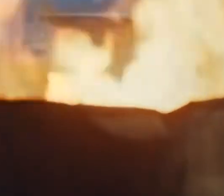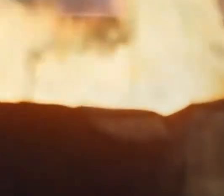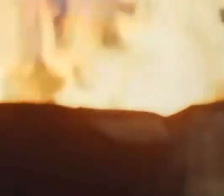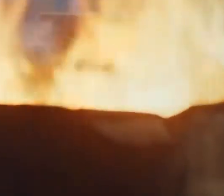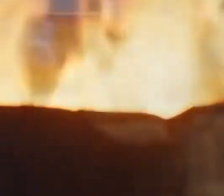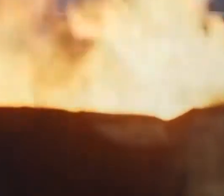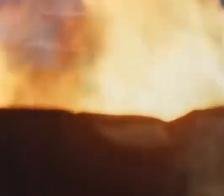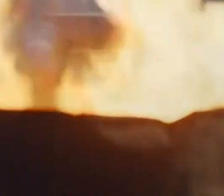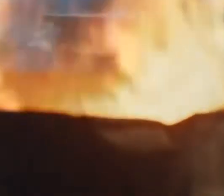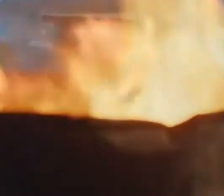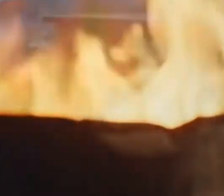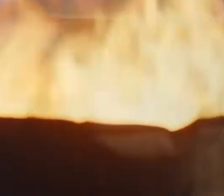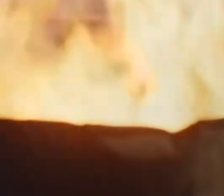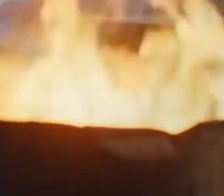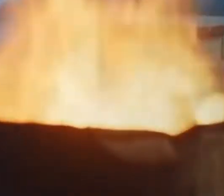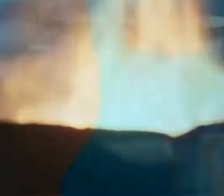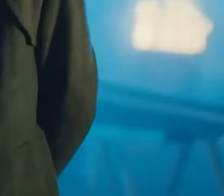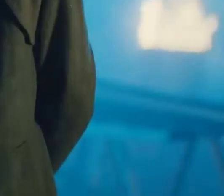Kırbaç depoda.